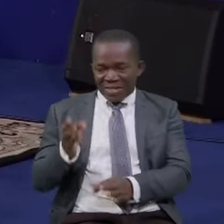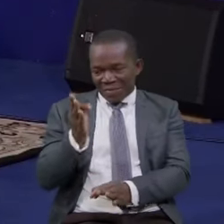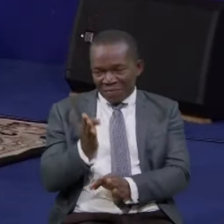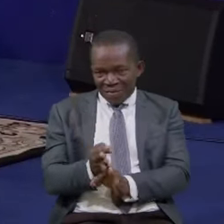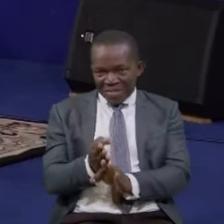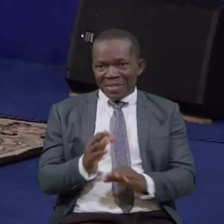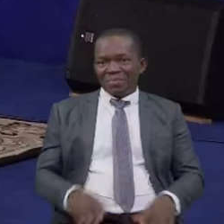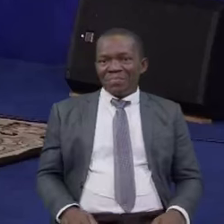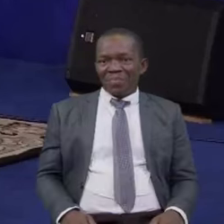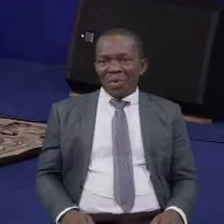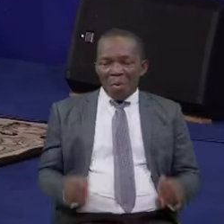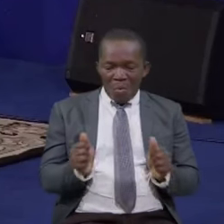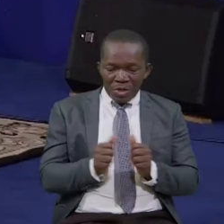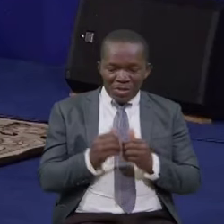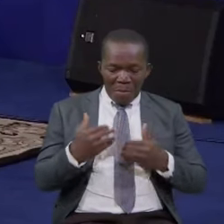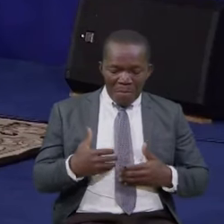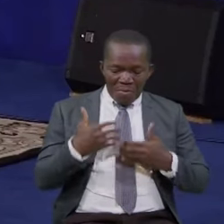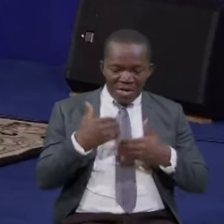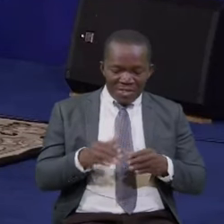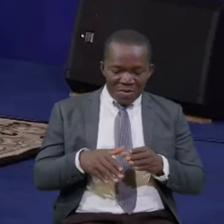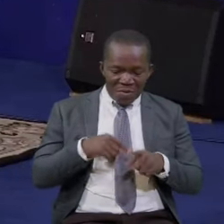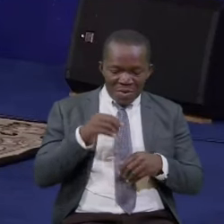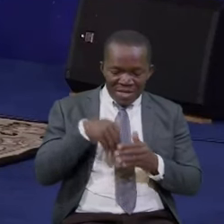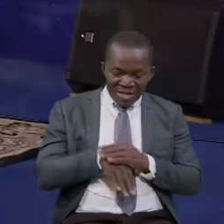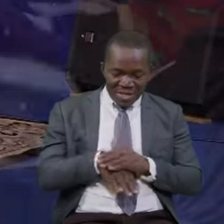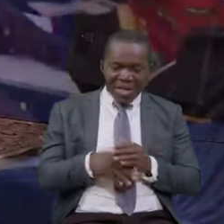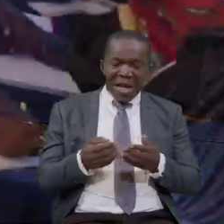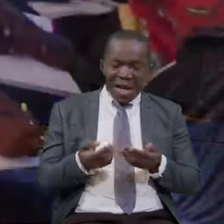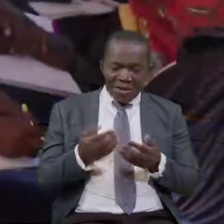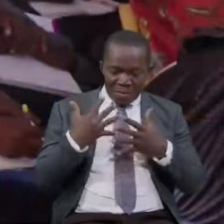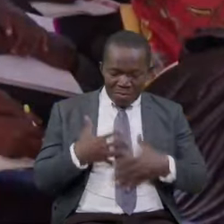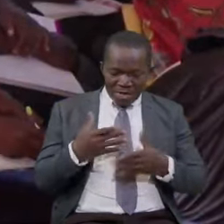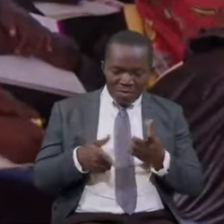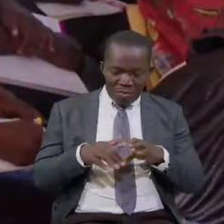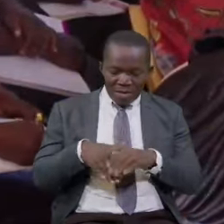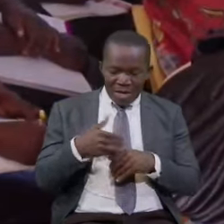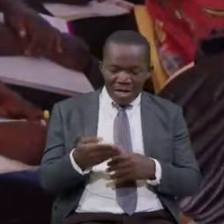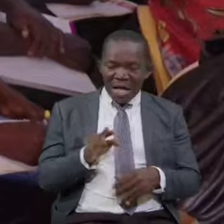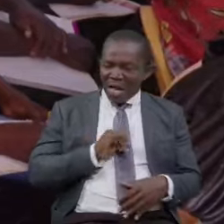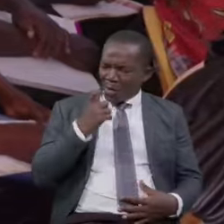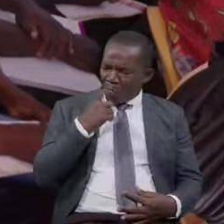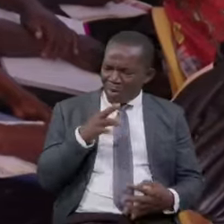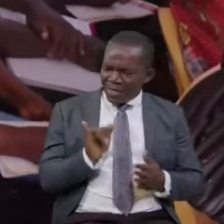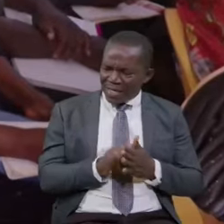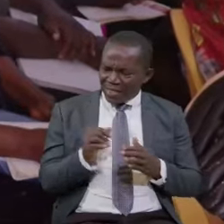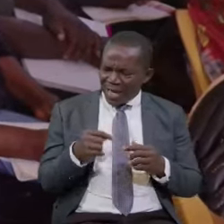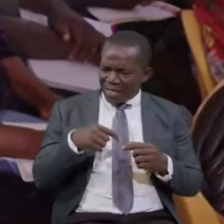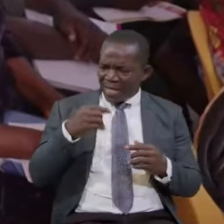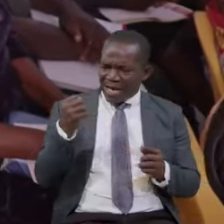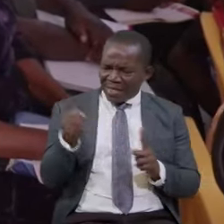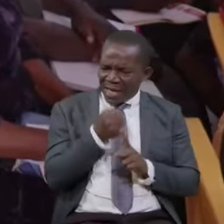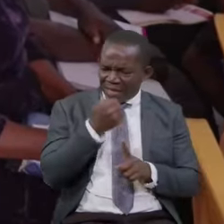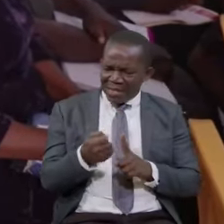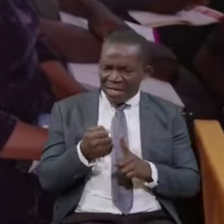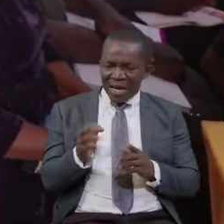par ton inspiration ta respiration la douleur je te commande sors au nom de Jésus et cette fois